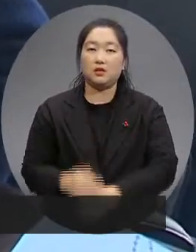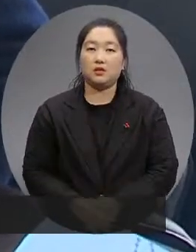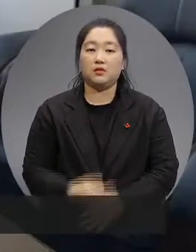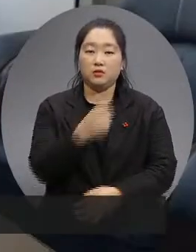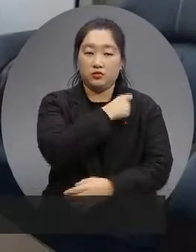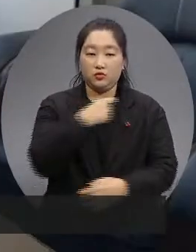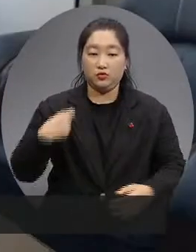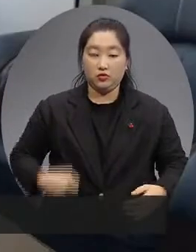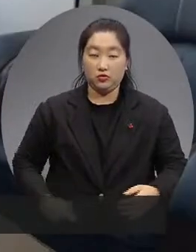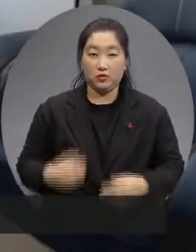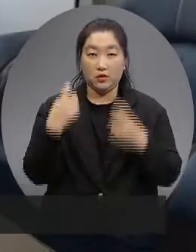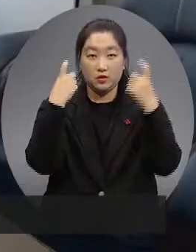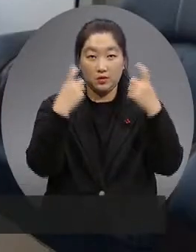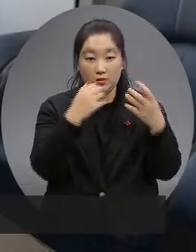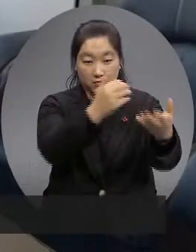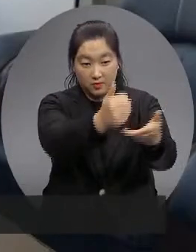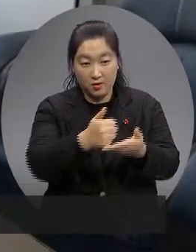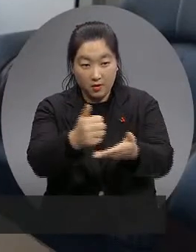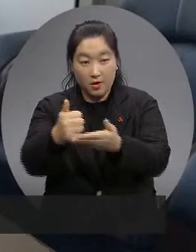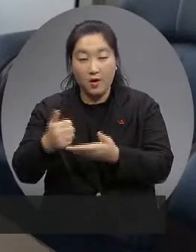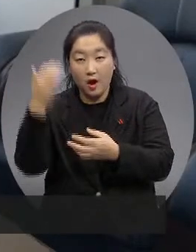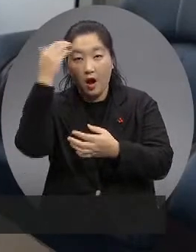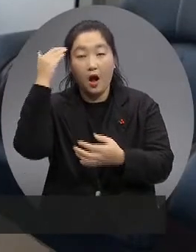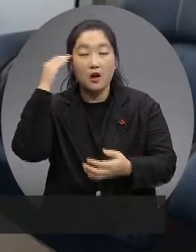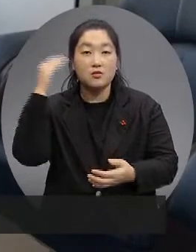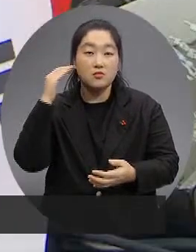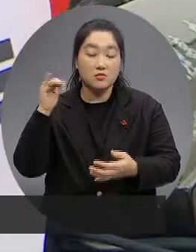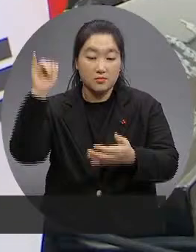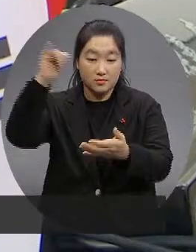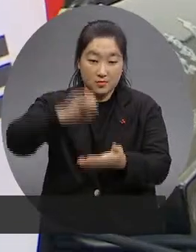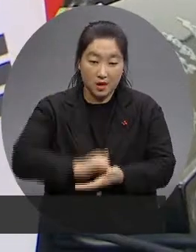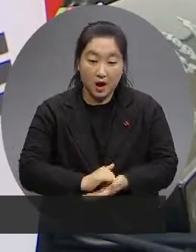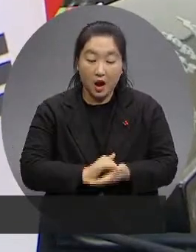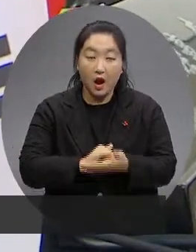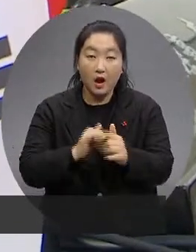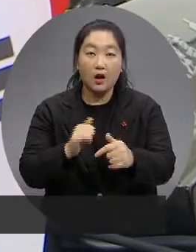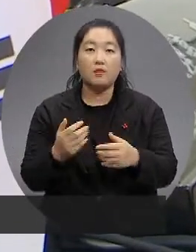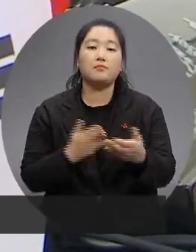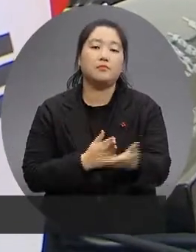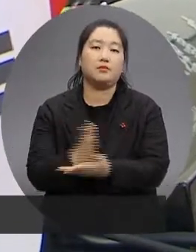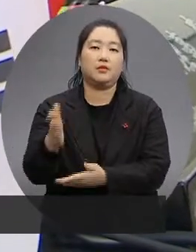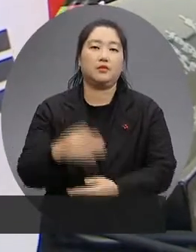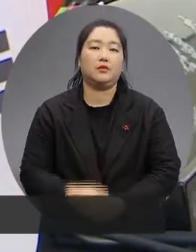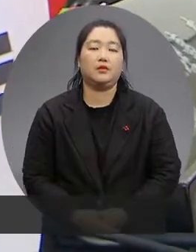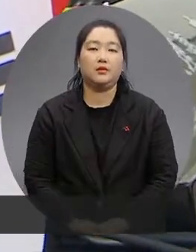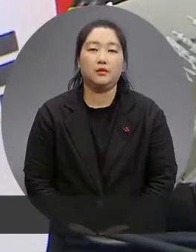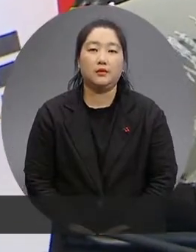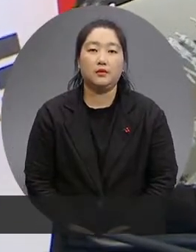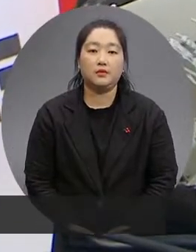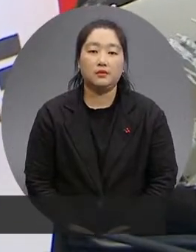중국에서 관광객을 유치해 한국으로 데려오는 이른바 인바운드 관광을 전문 분야로 했습니다.